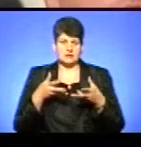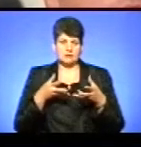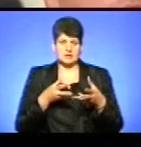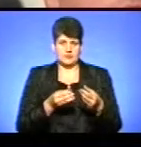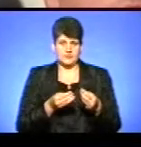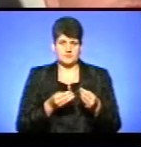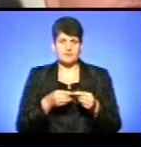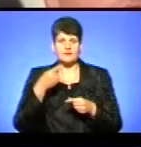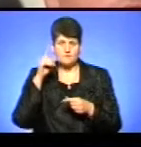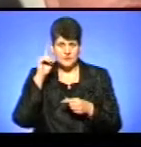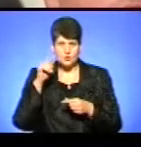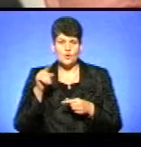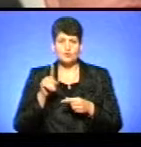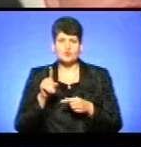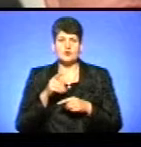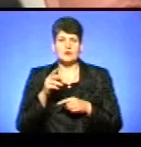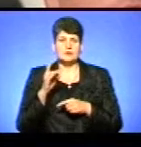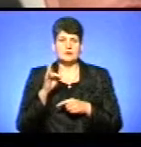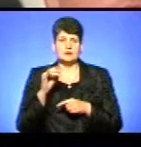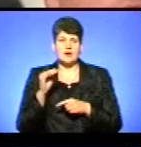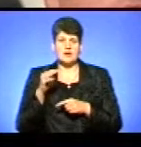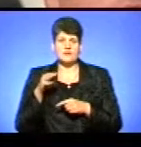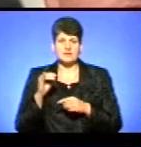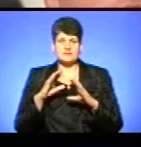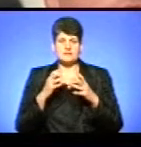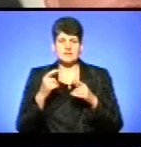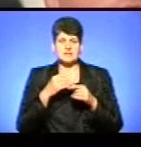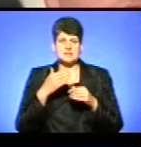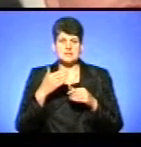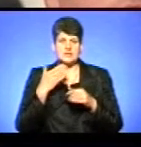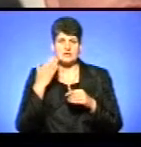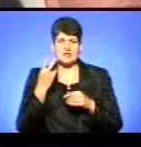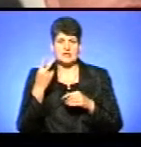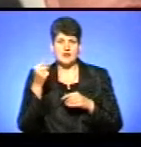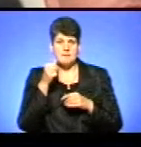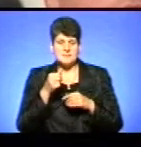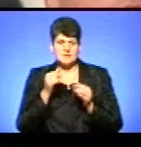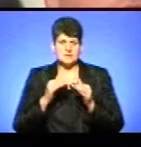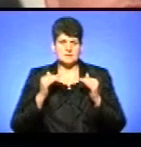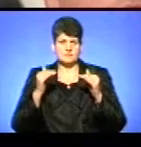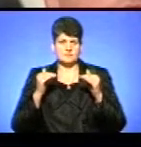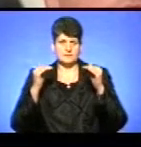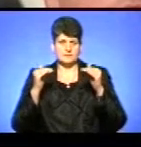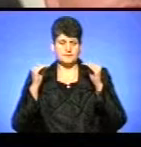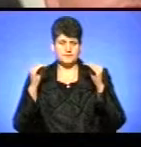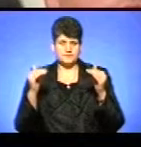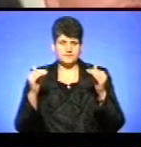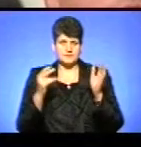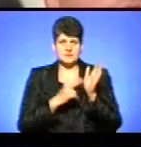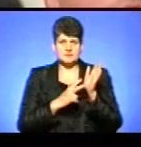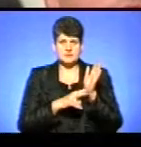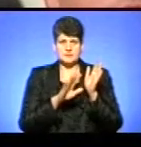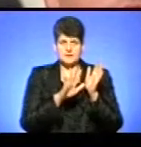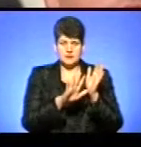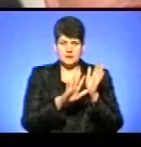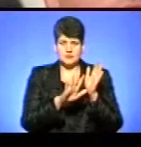Як відомо, нафта в світі за останні два місяці виросла там з 75